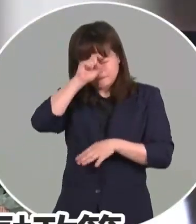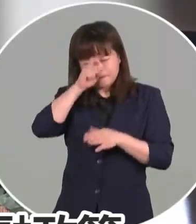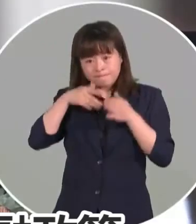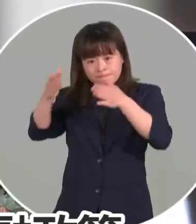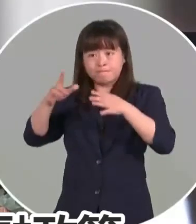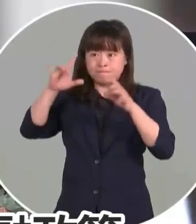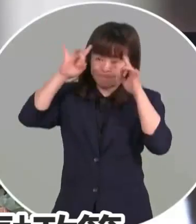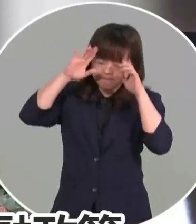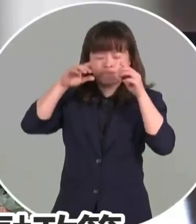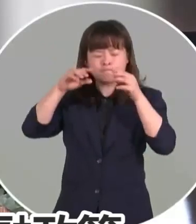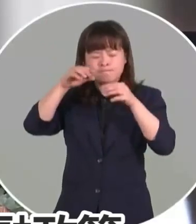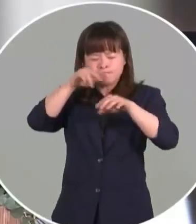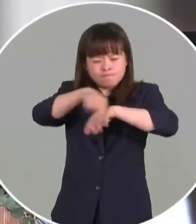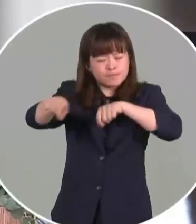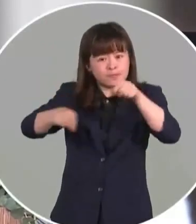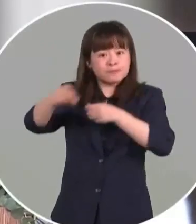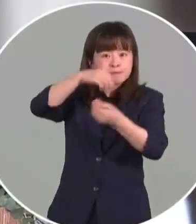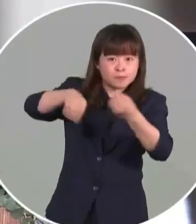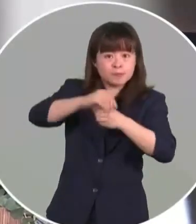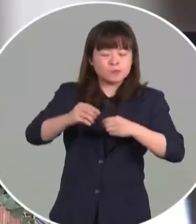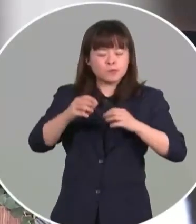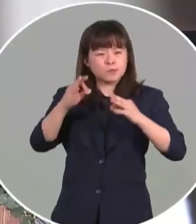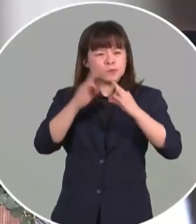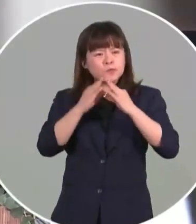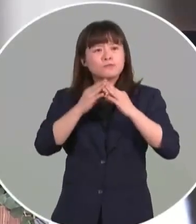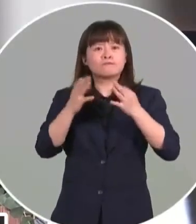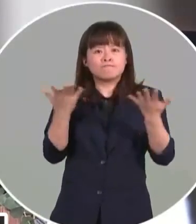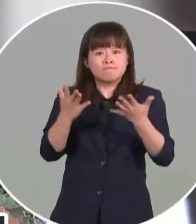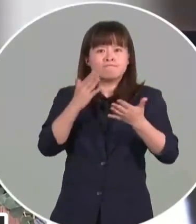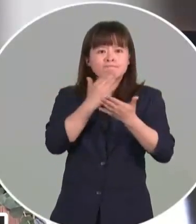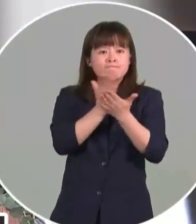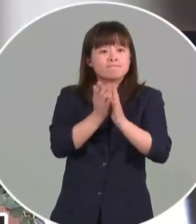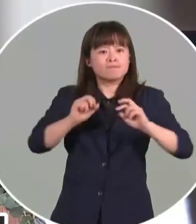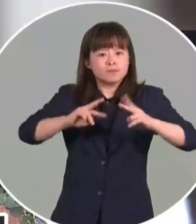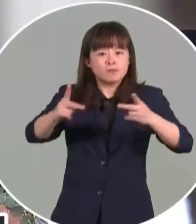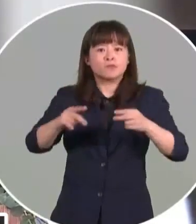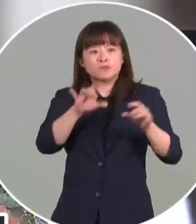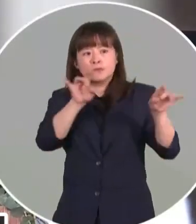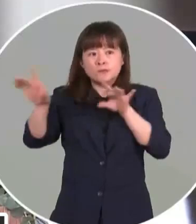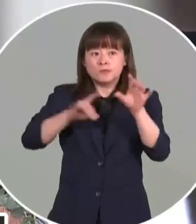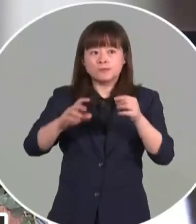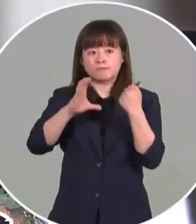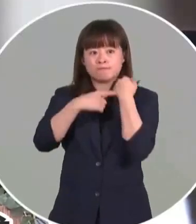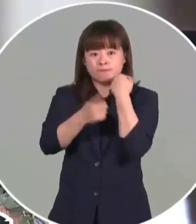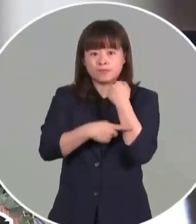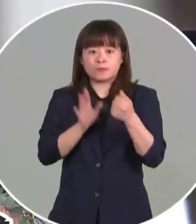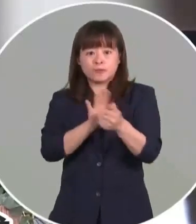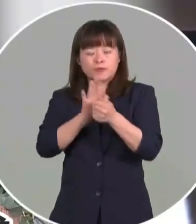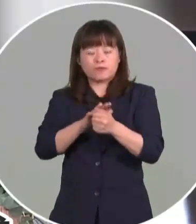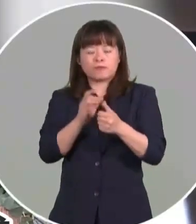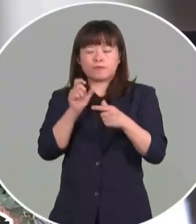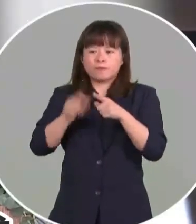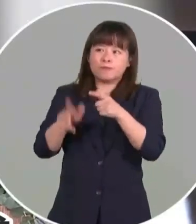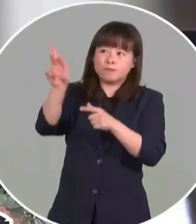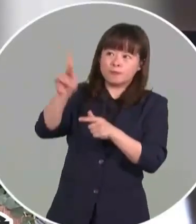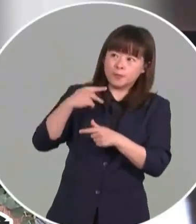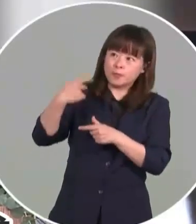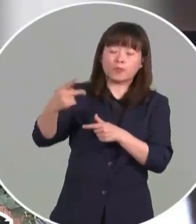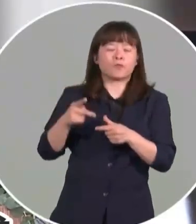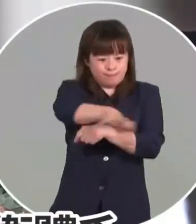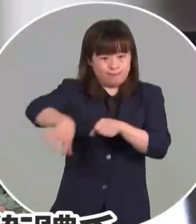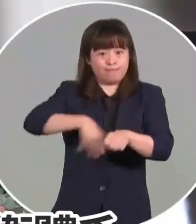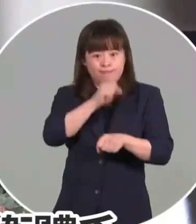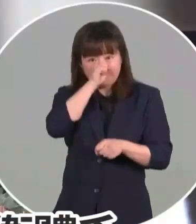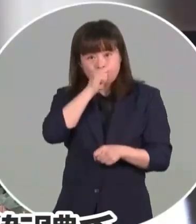采取更灵活的金融政策，持续的改革金融体制，运用更多元的金融手段来协助产业的资金